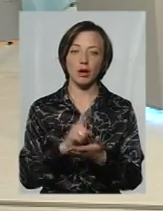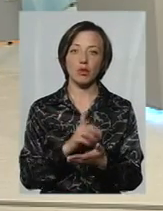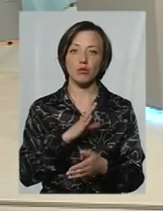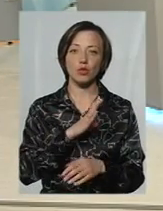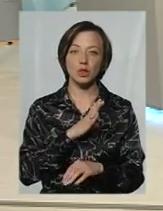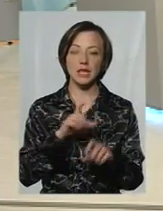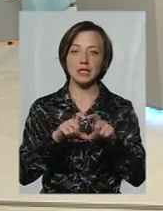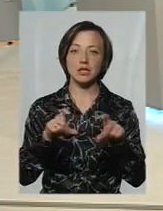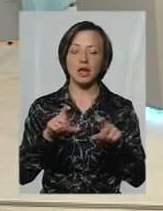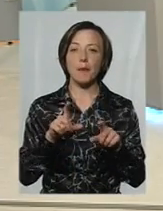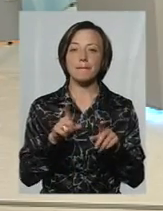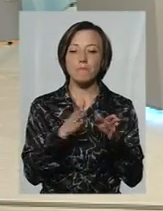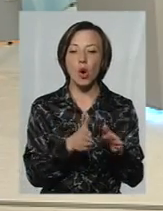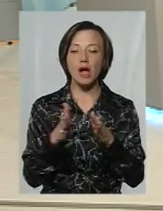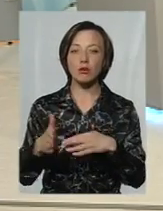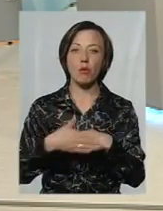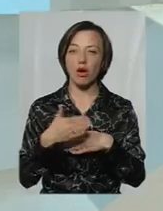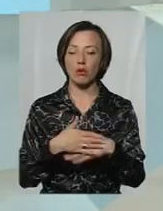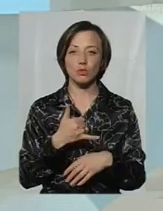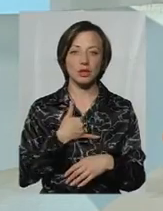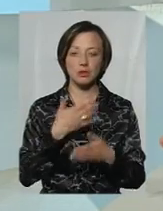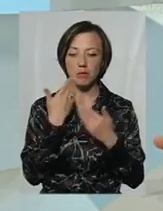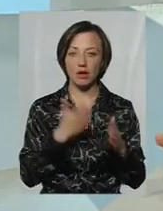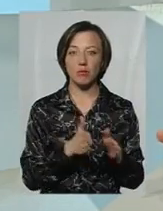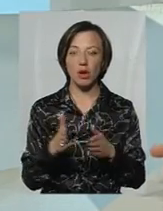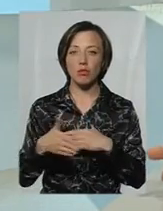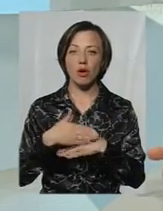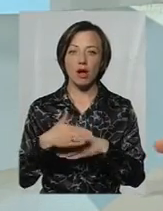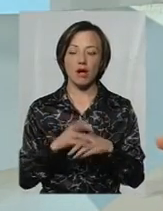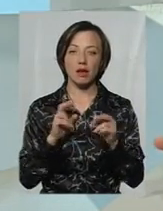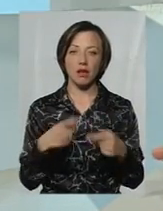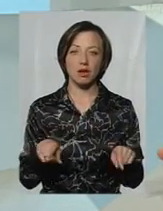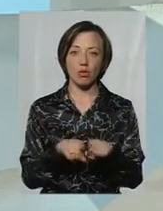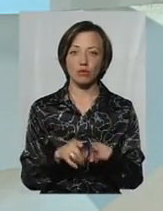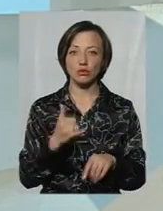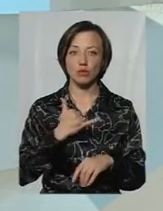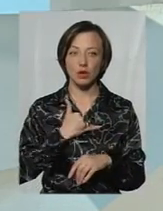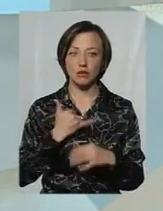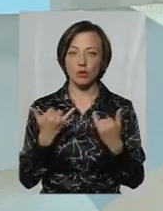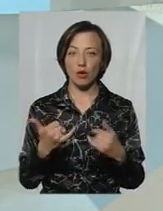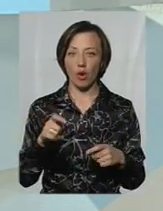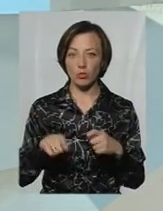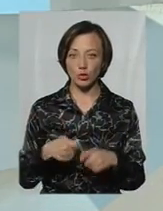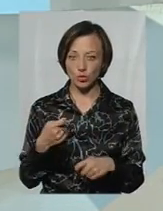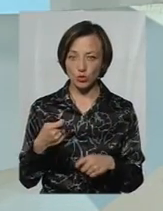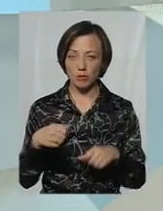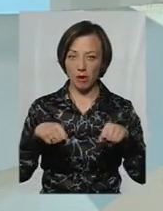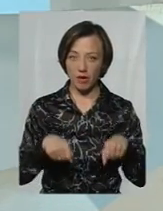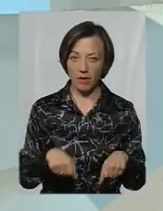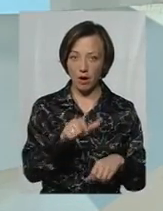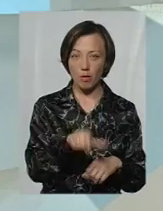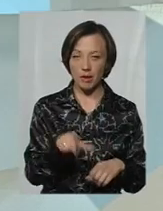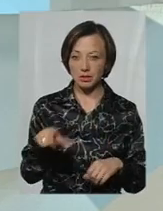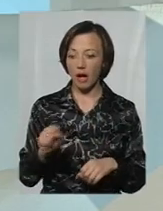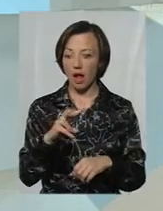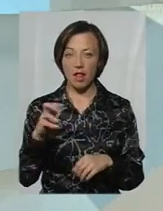інститут покарання. У нас немає інституту покарання як такого. У нас сьогодні порушуються права громадян,